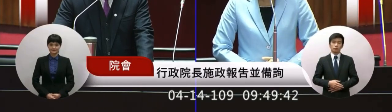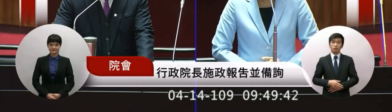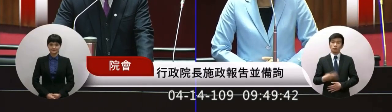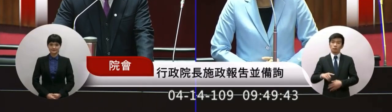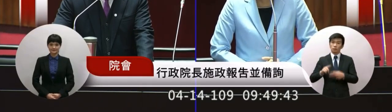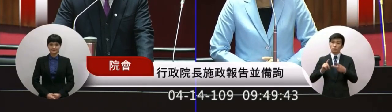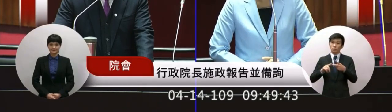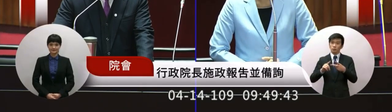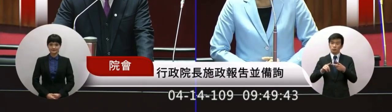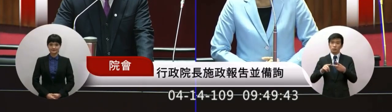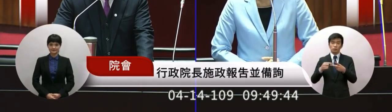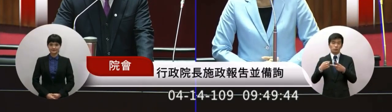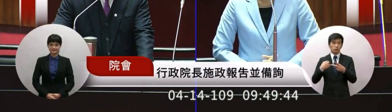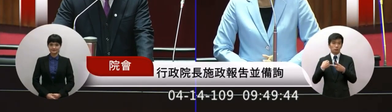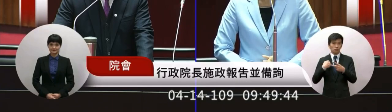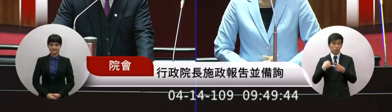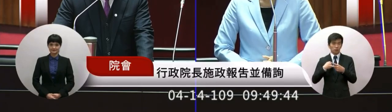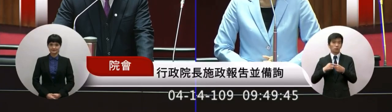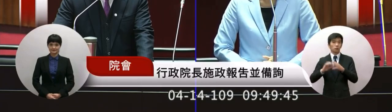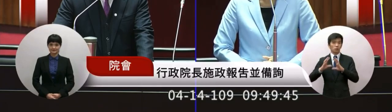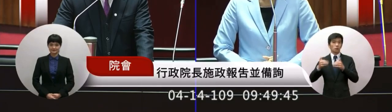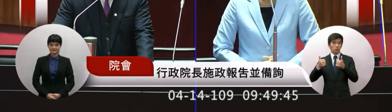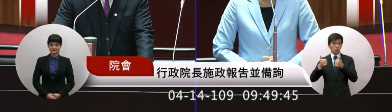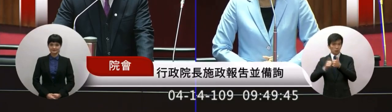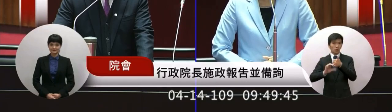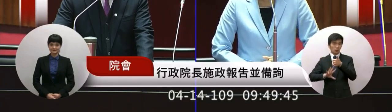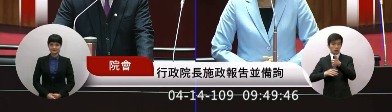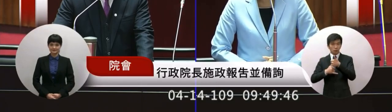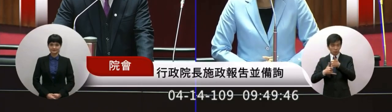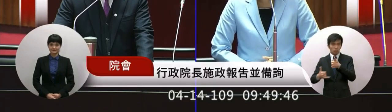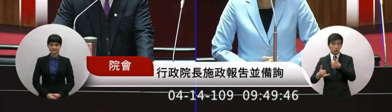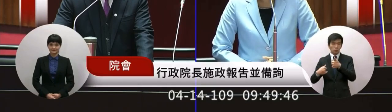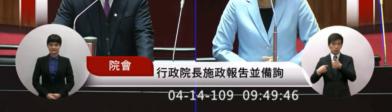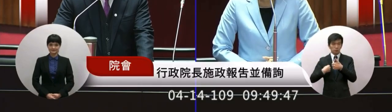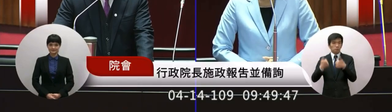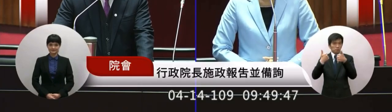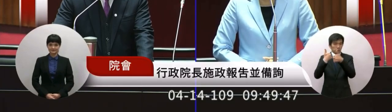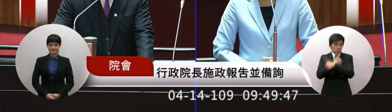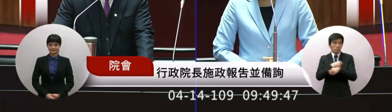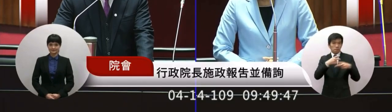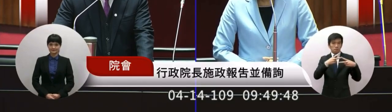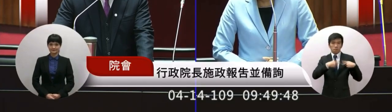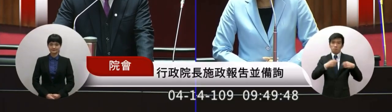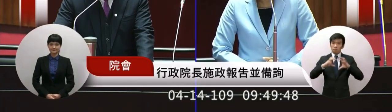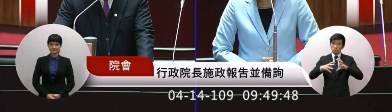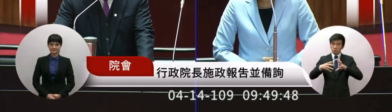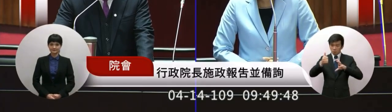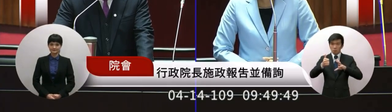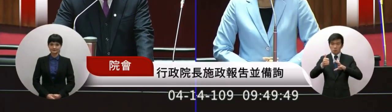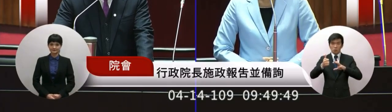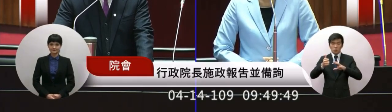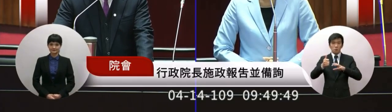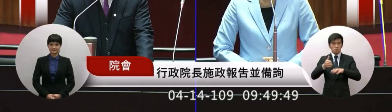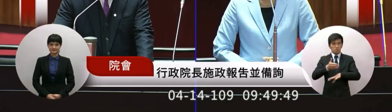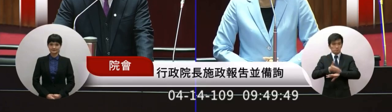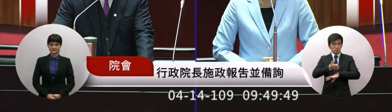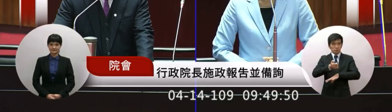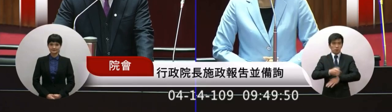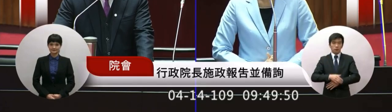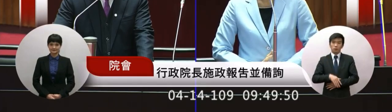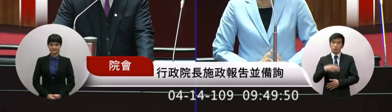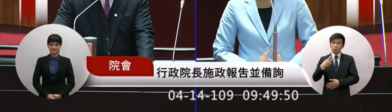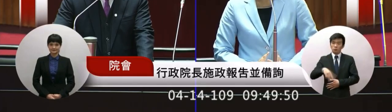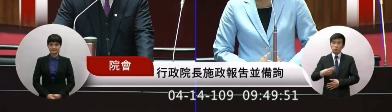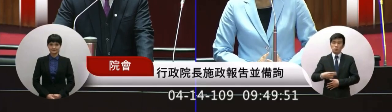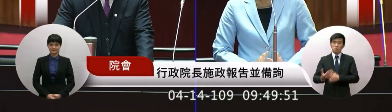感谢戴华，身为国会议员也代表国人，感谢我们蔡总统能够沉稳迅速地让台